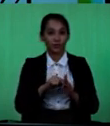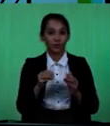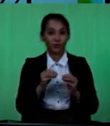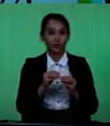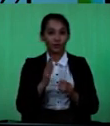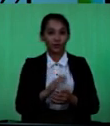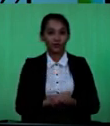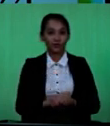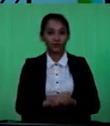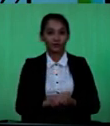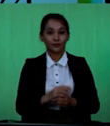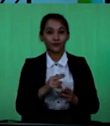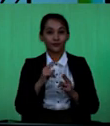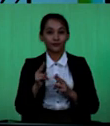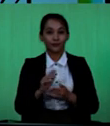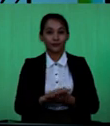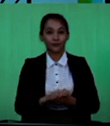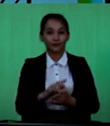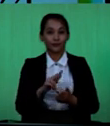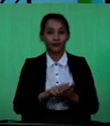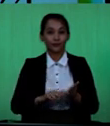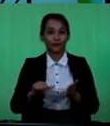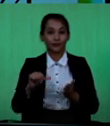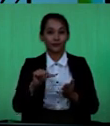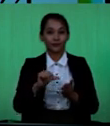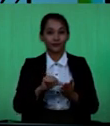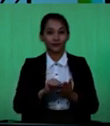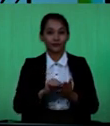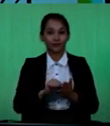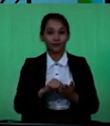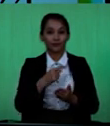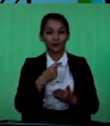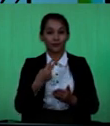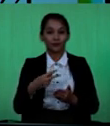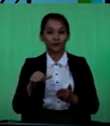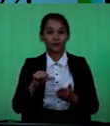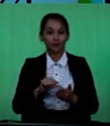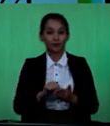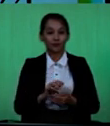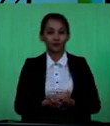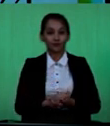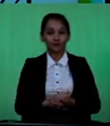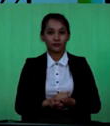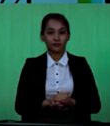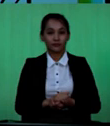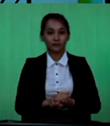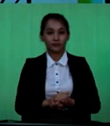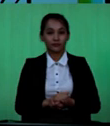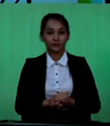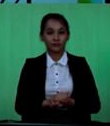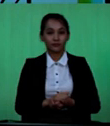Barakalla. Keyingisiga o'tamiz. 86 bilan 26 sonlarning ayirmasi nechiga teng